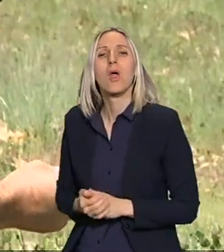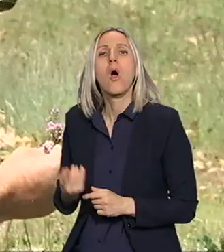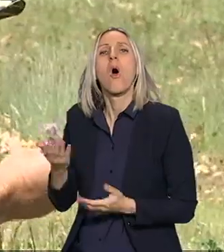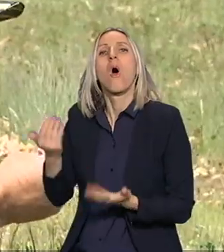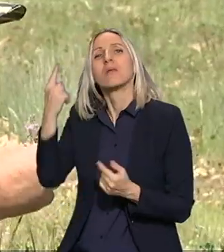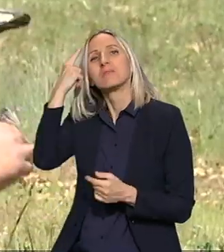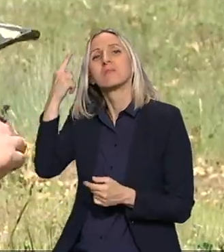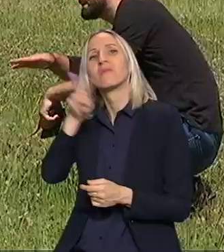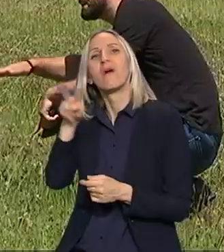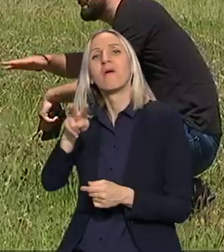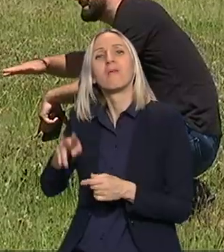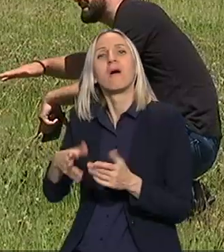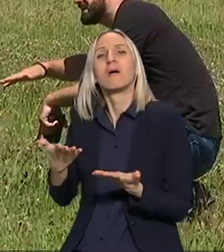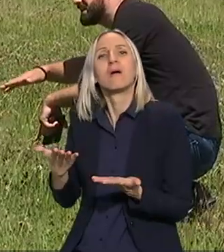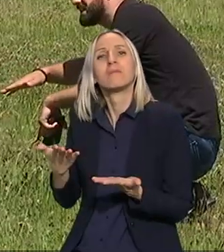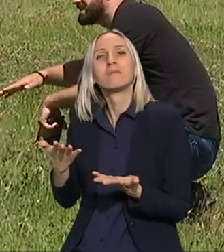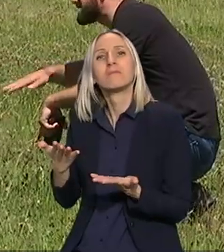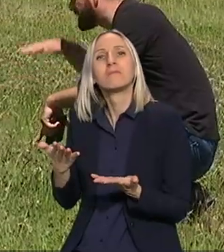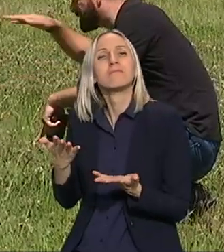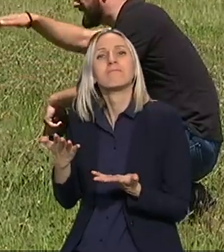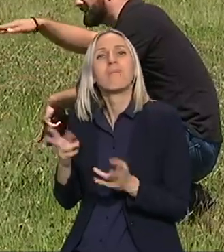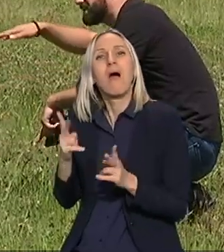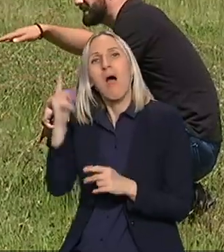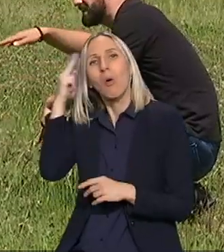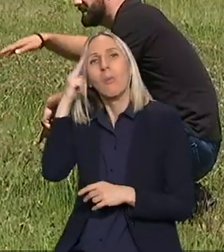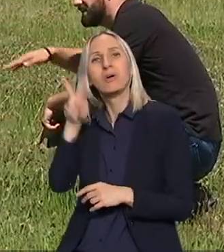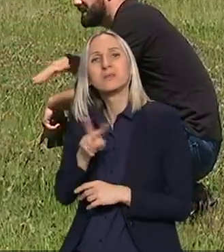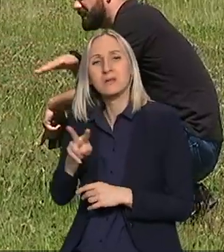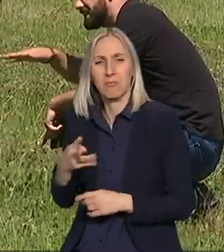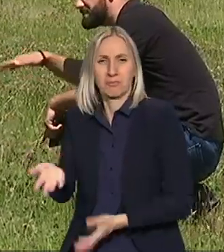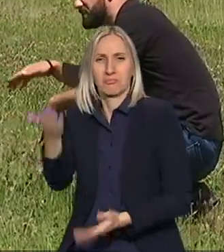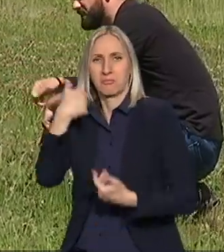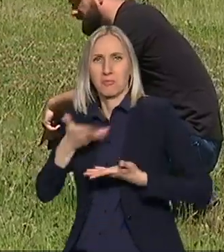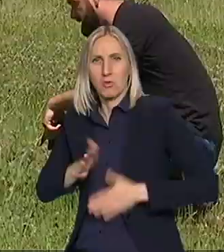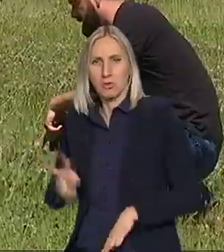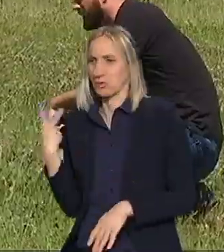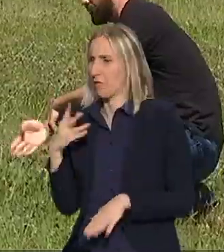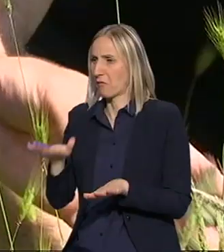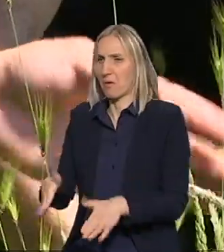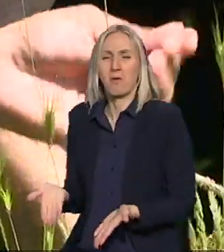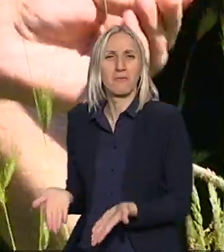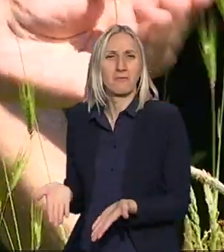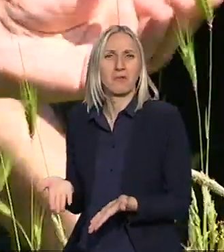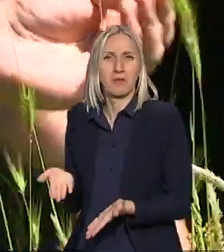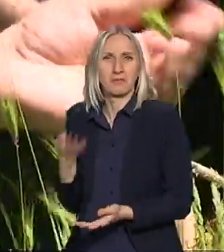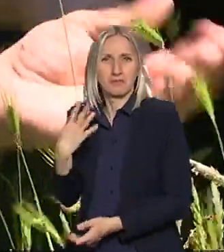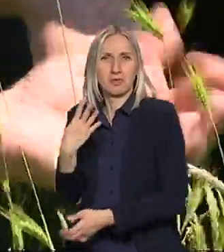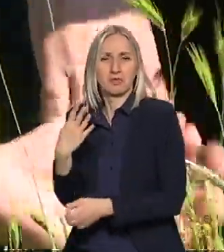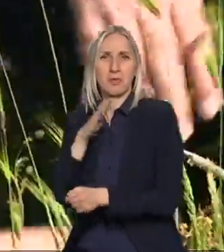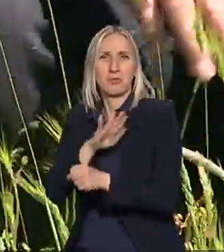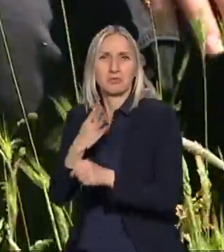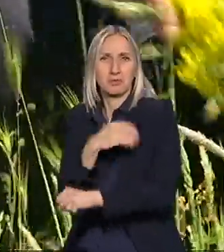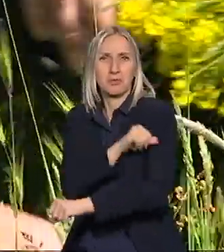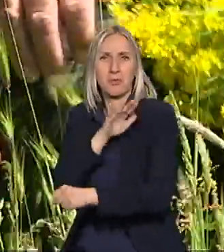dvojice? Pa ja sam ovde rođen, znači 40 godina, punio sam, znamo se skoro od... Valjda kad sam